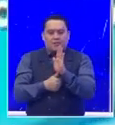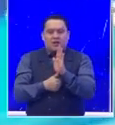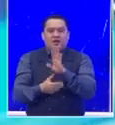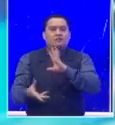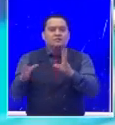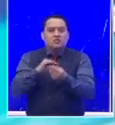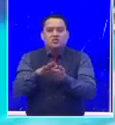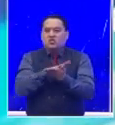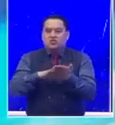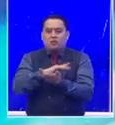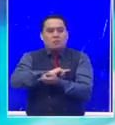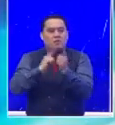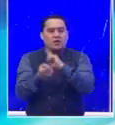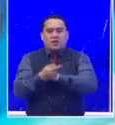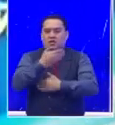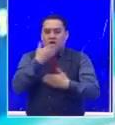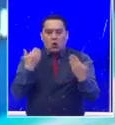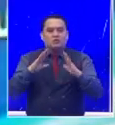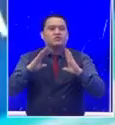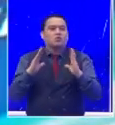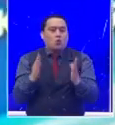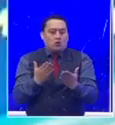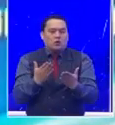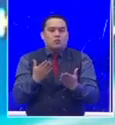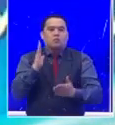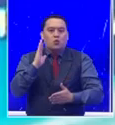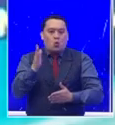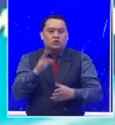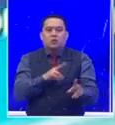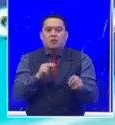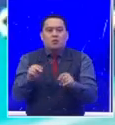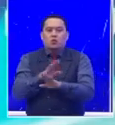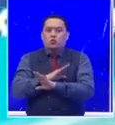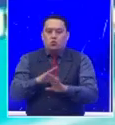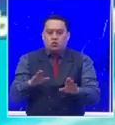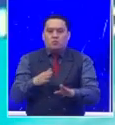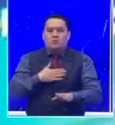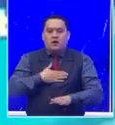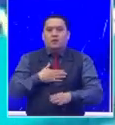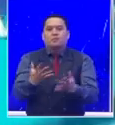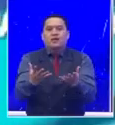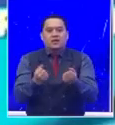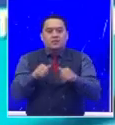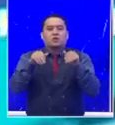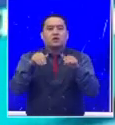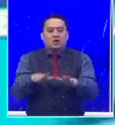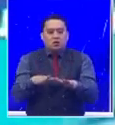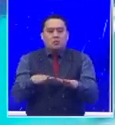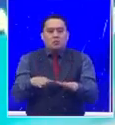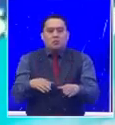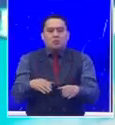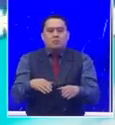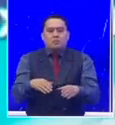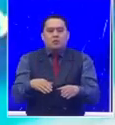целом ничего не меняется. Если дальше эпидемиологическая ситуация будет складываться неблагополучно, то мы будем принимать решение по переходу